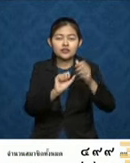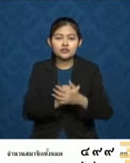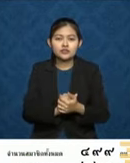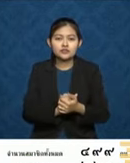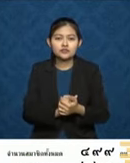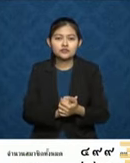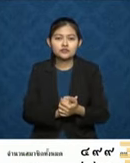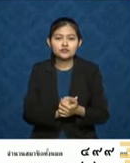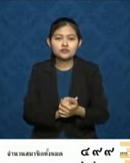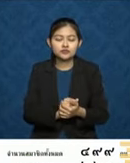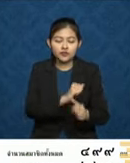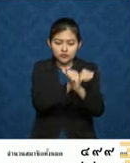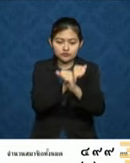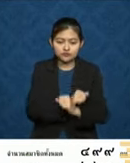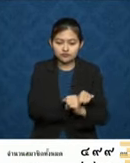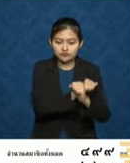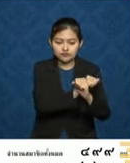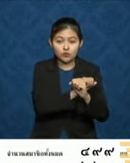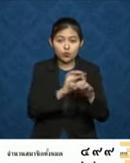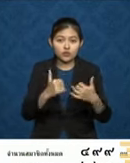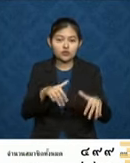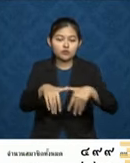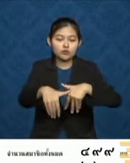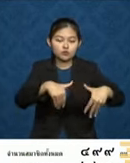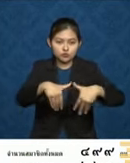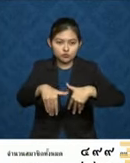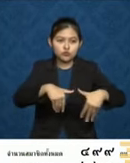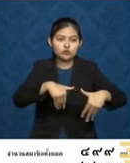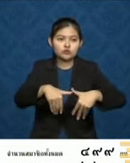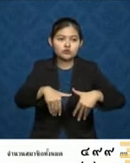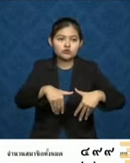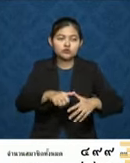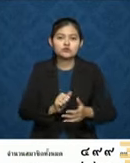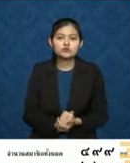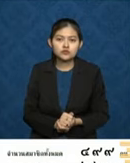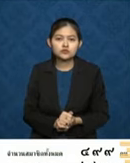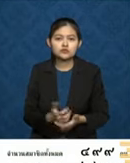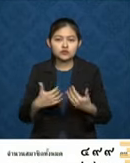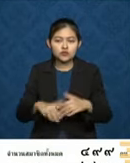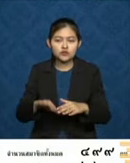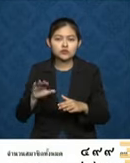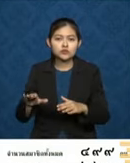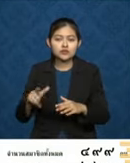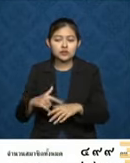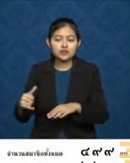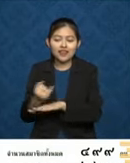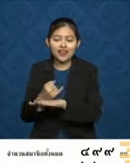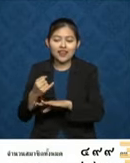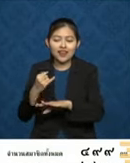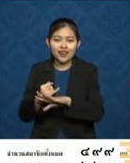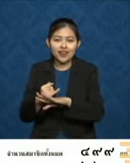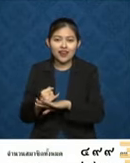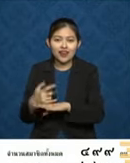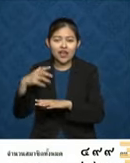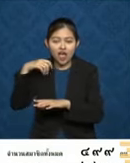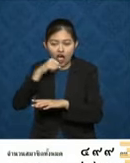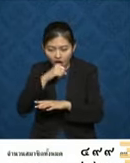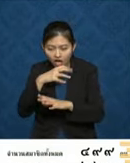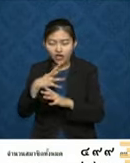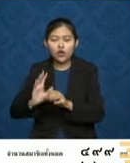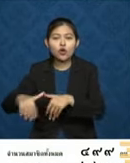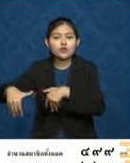สงวนหวงห้ามไม้ไผ่วันนี้เป็นชุมชนเมืองครับท่านประธานครับอีกส่วนหนึ่งก็เป็นไร่อ้อยไร่มันของประชา